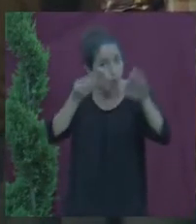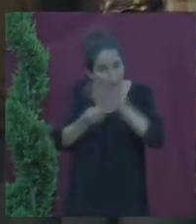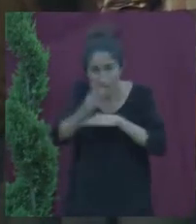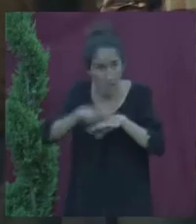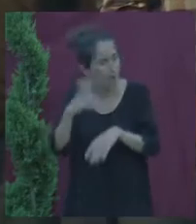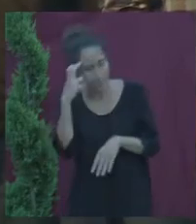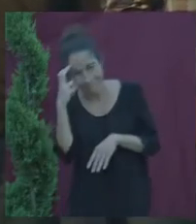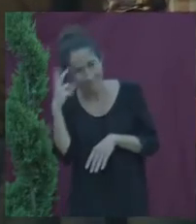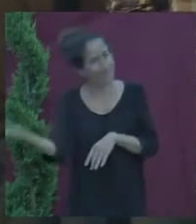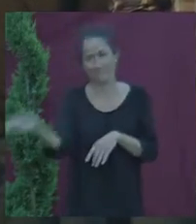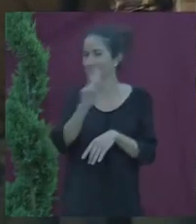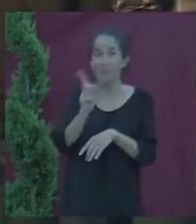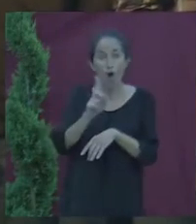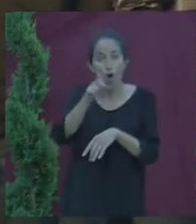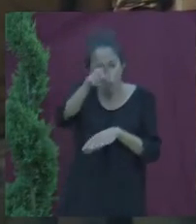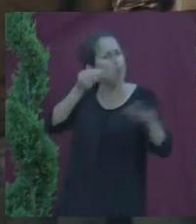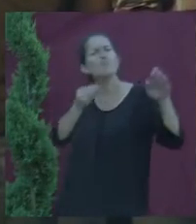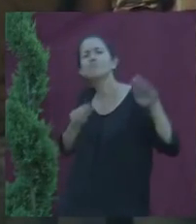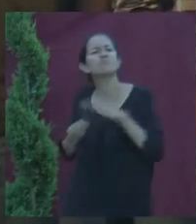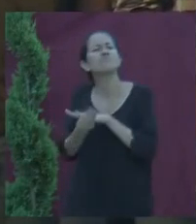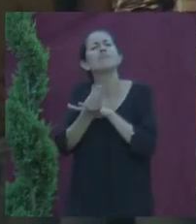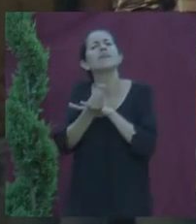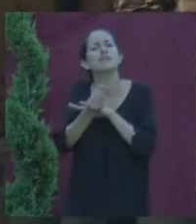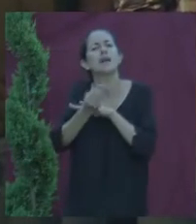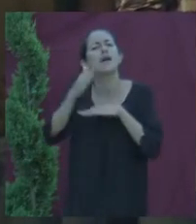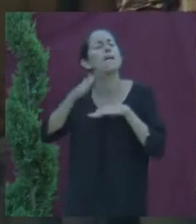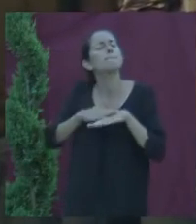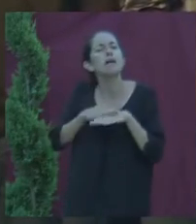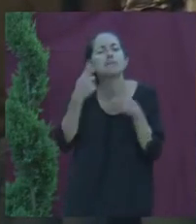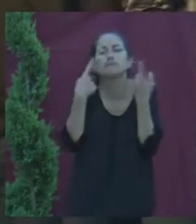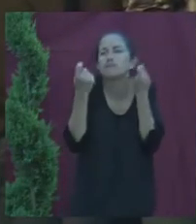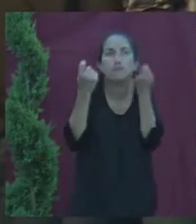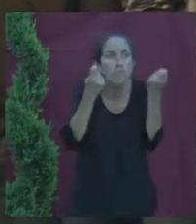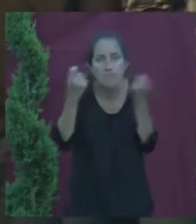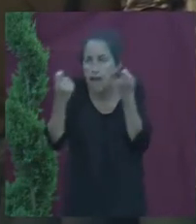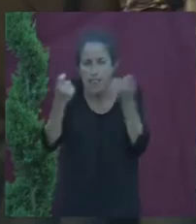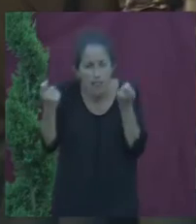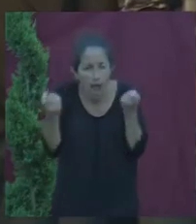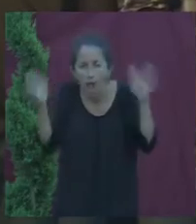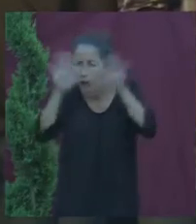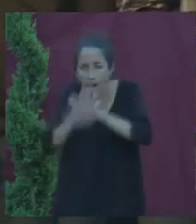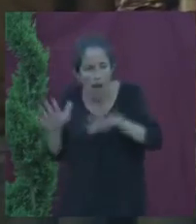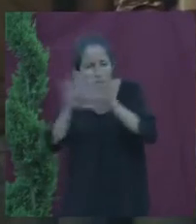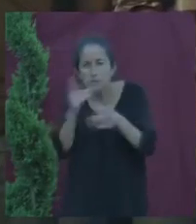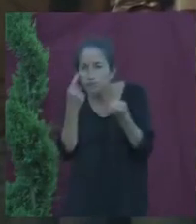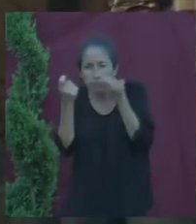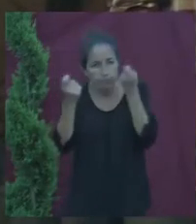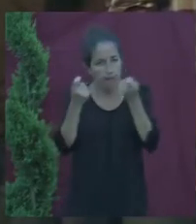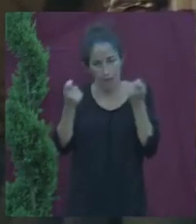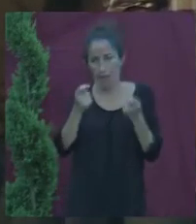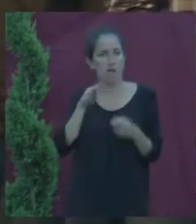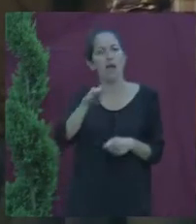per adormir, et pariren per avetllar en la llarga nit del